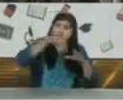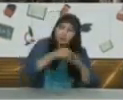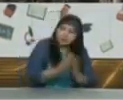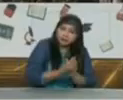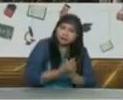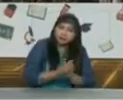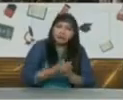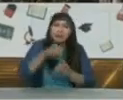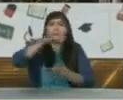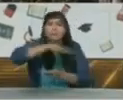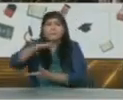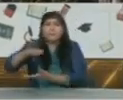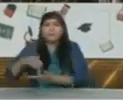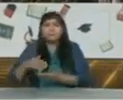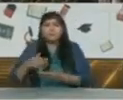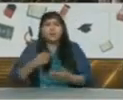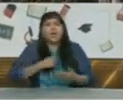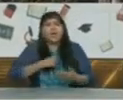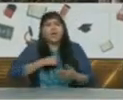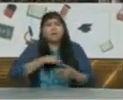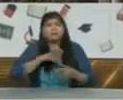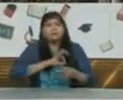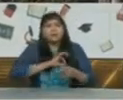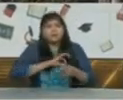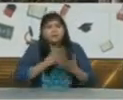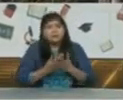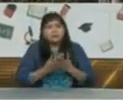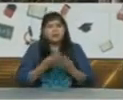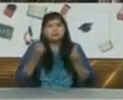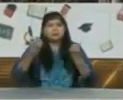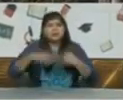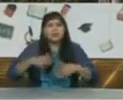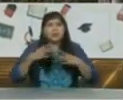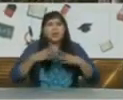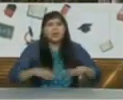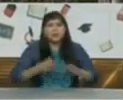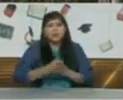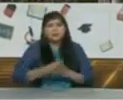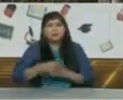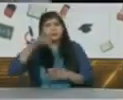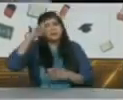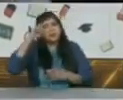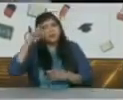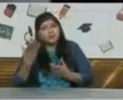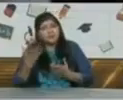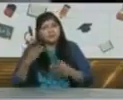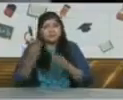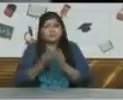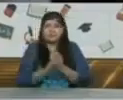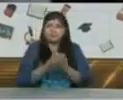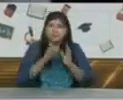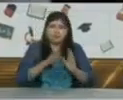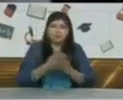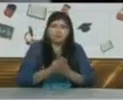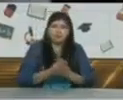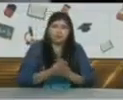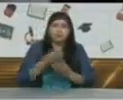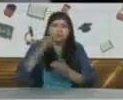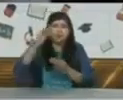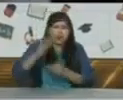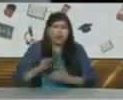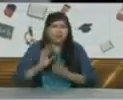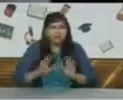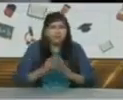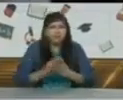की रुचि, प्रकृति, प्रवृत्ति, इस सबको अच्छी तरह समझते हैं और जो कमियां